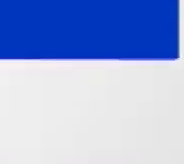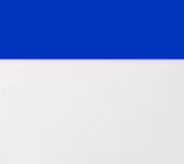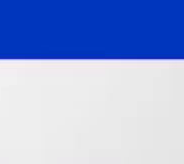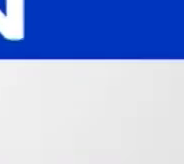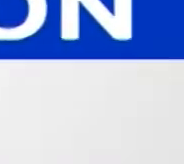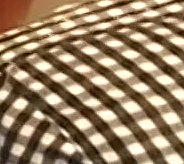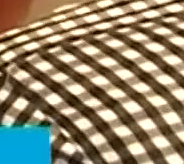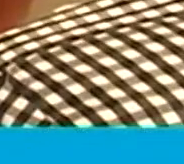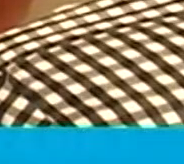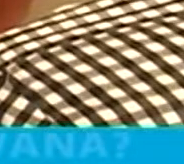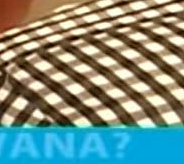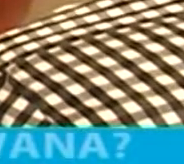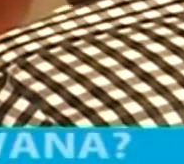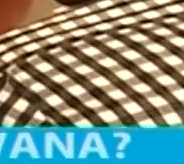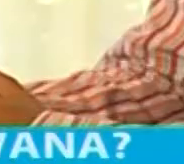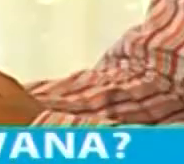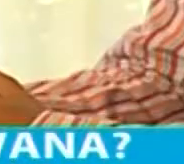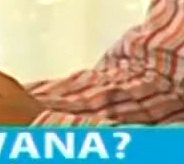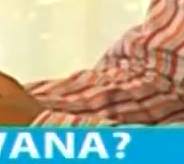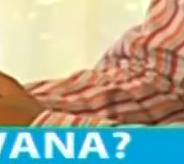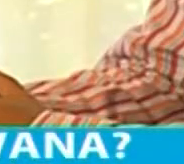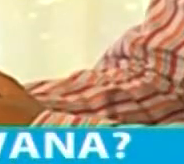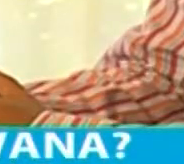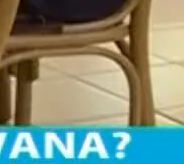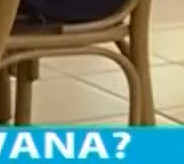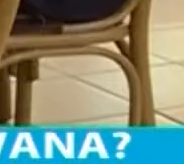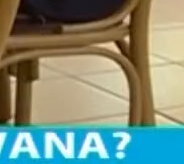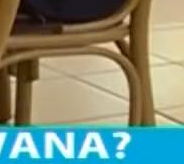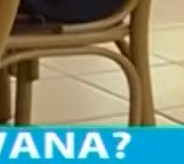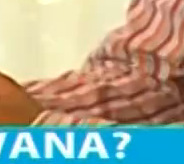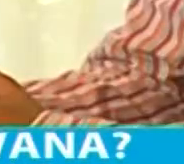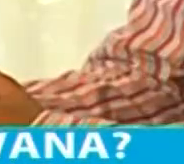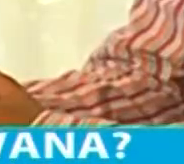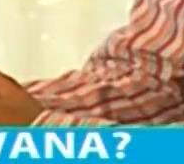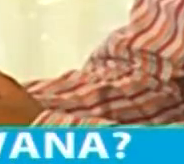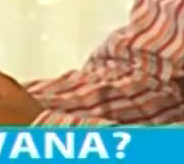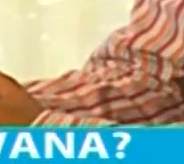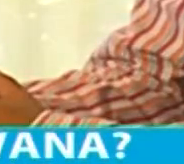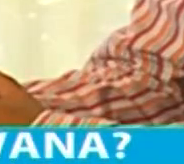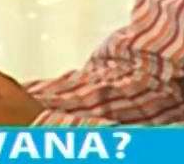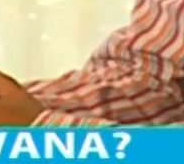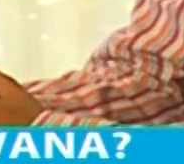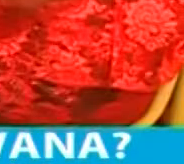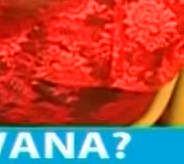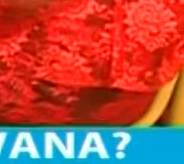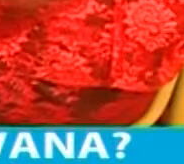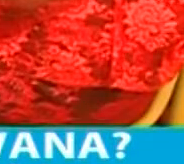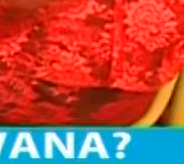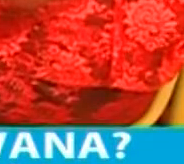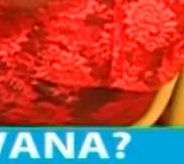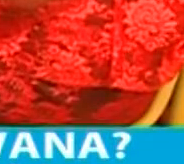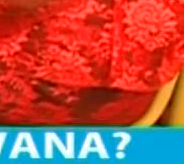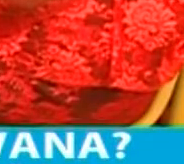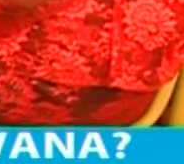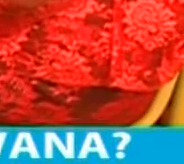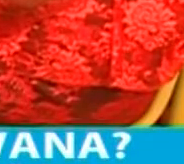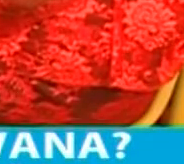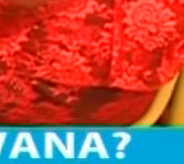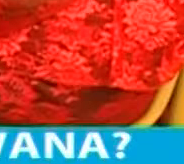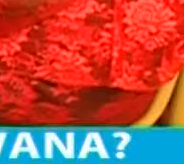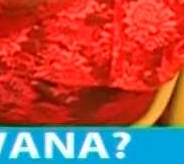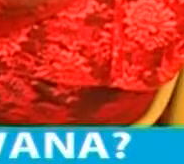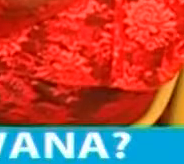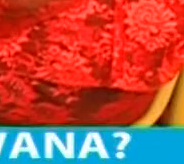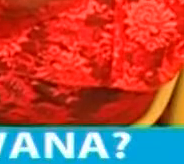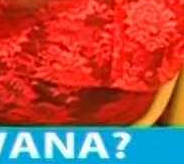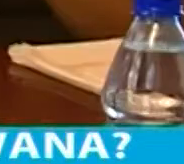Next on. Ndaji kazi wetu umezorota. Ali. Dia. Ya nakuja. Haya Mercedes